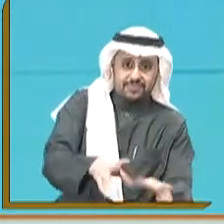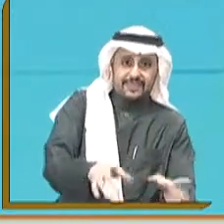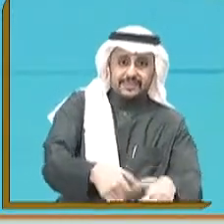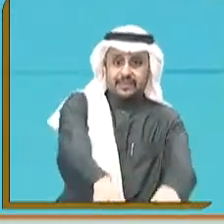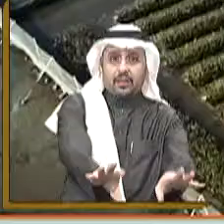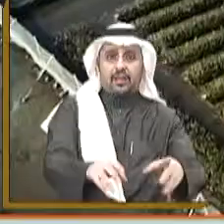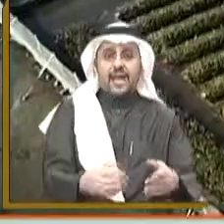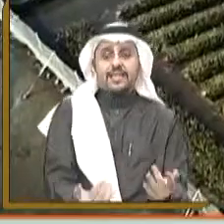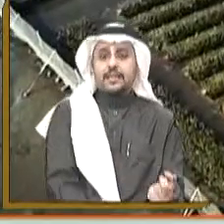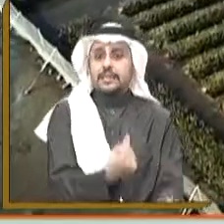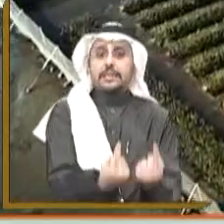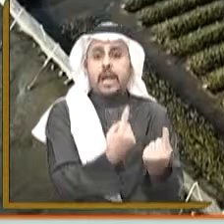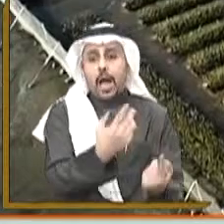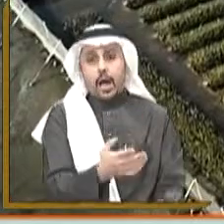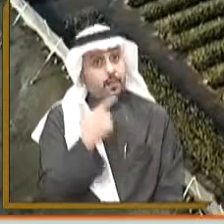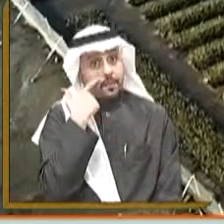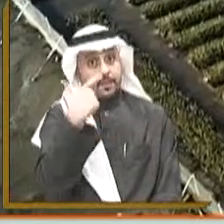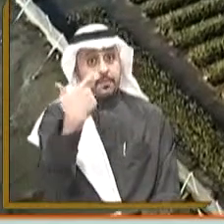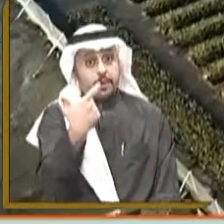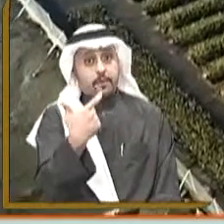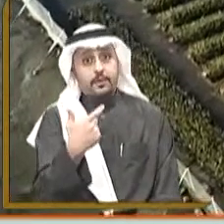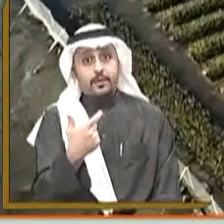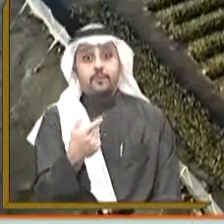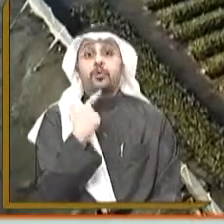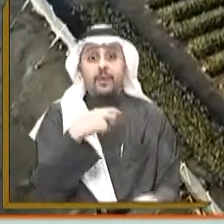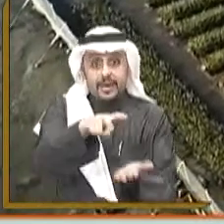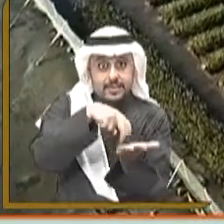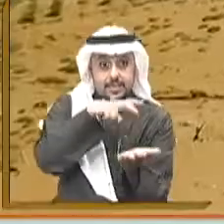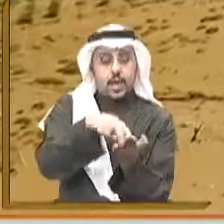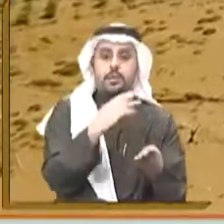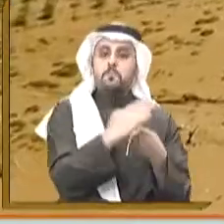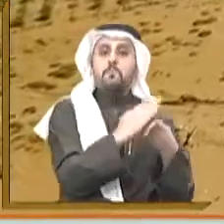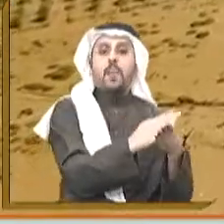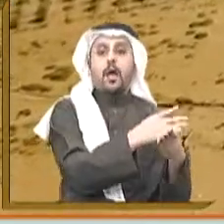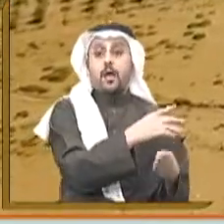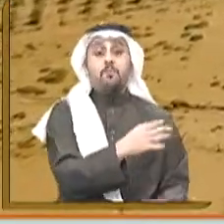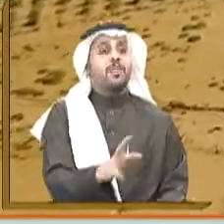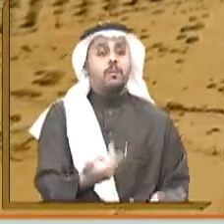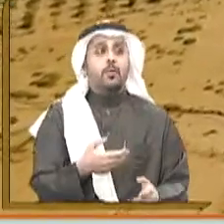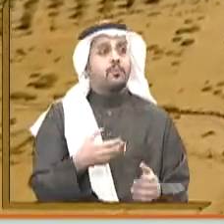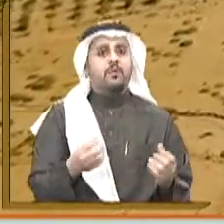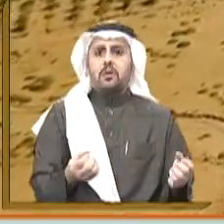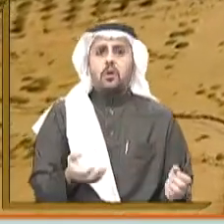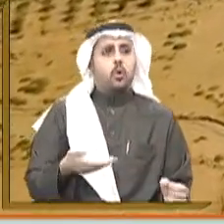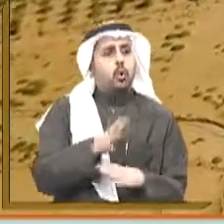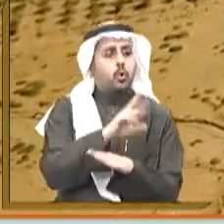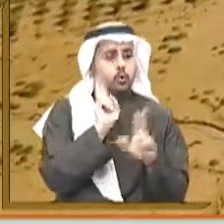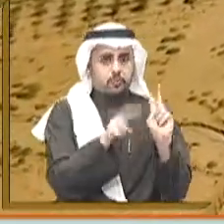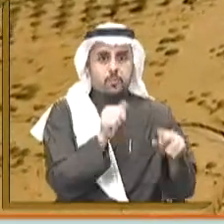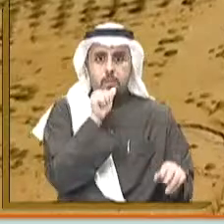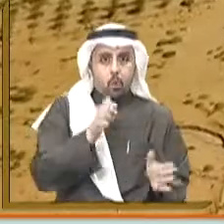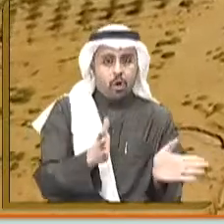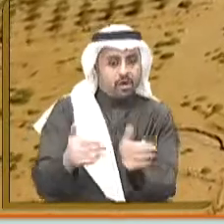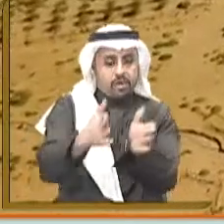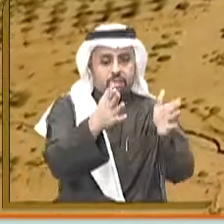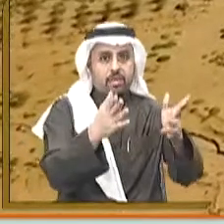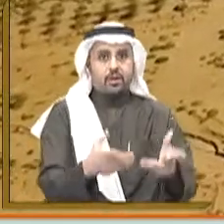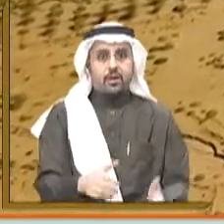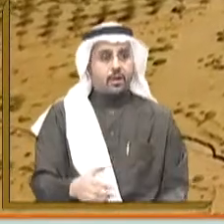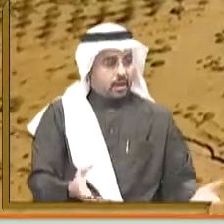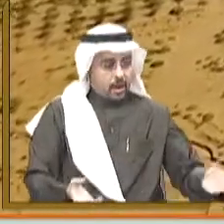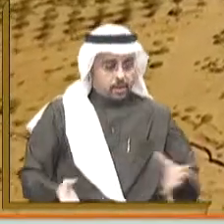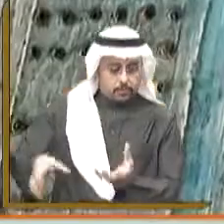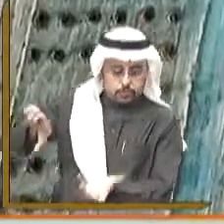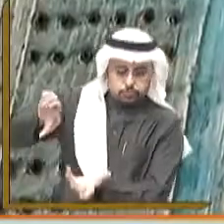تشمل المتنزهات الوطنية والمراعي والغابات والوديان والروضات والفياض وغيرها. كما يقر المركز عقوبة